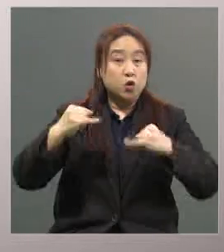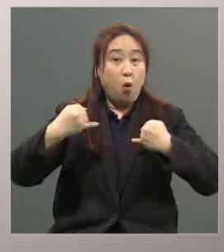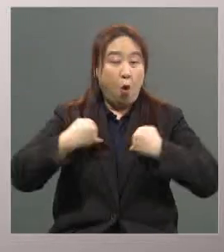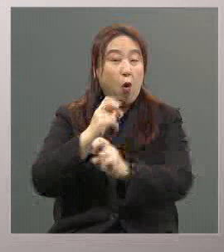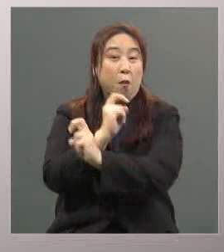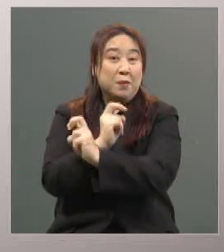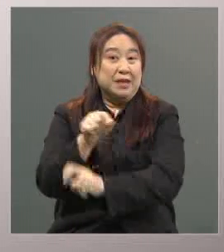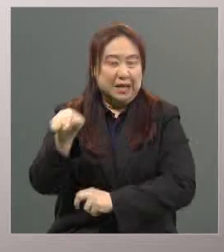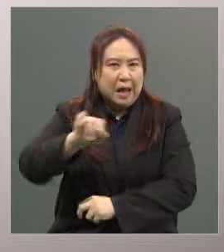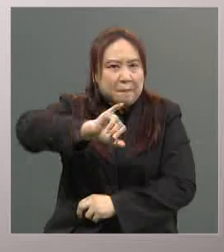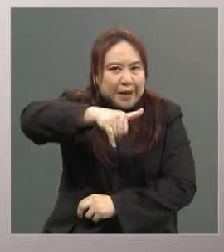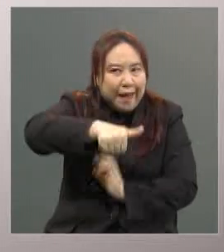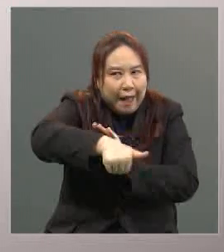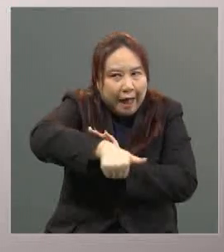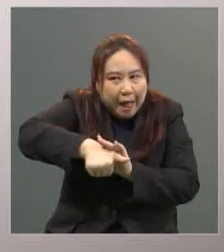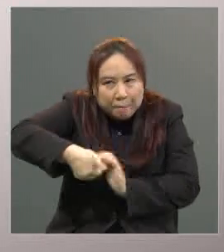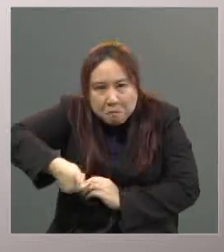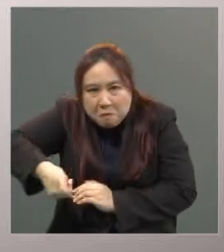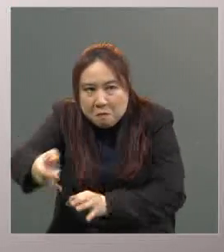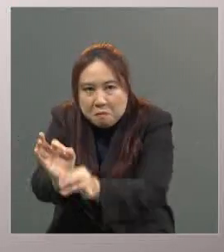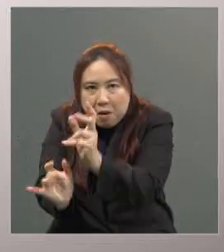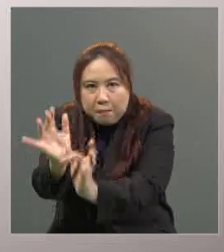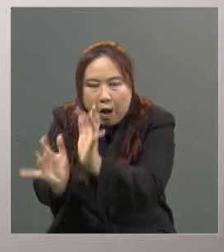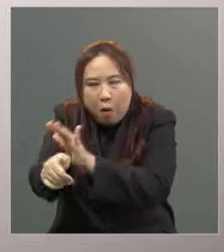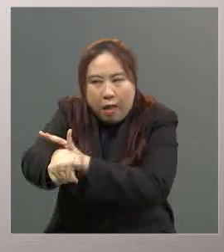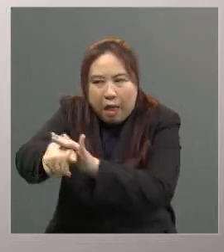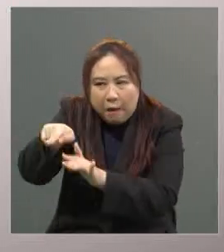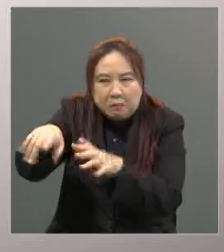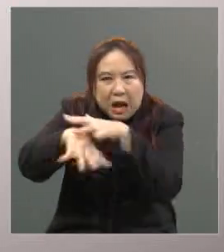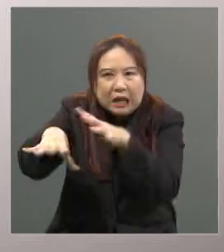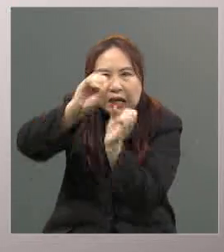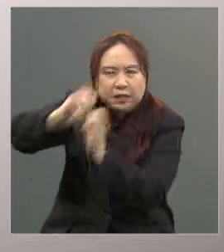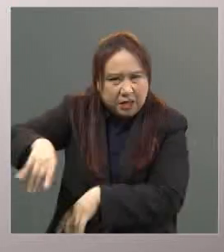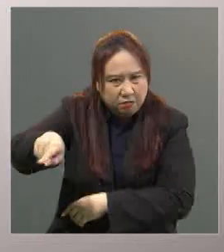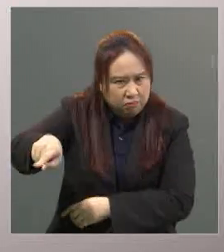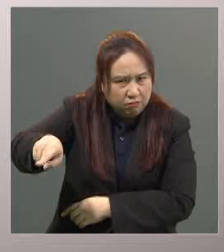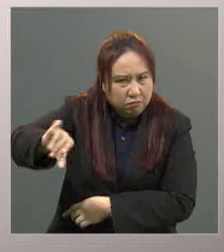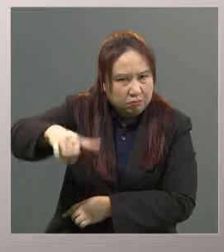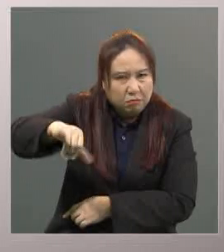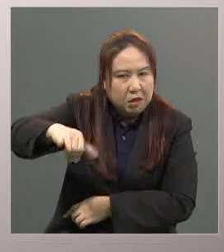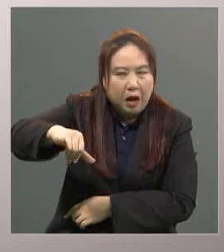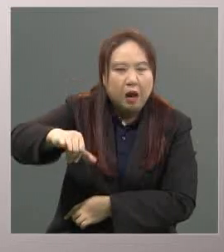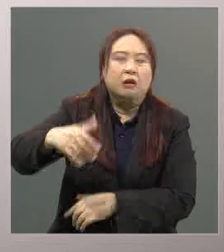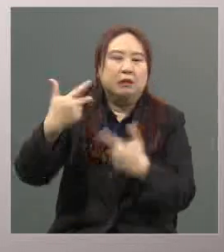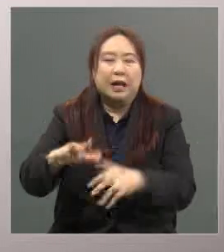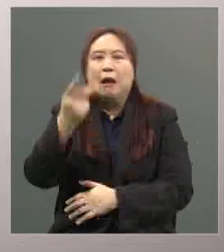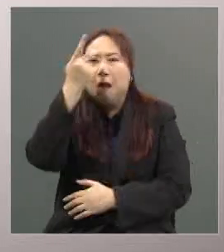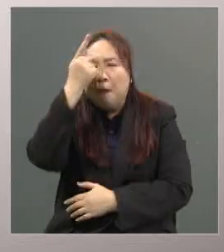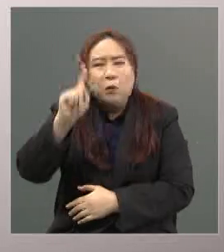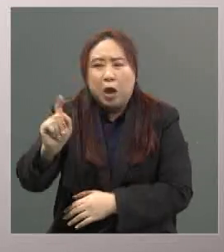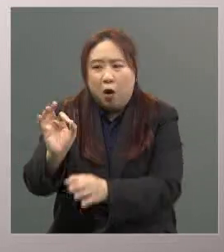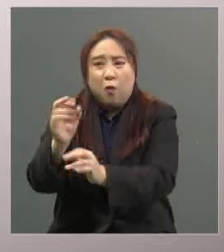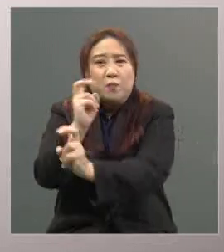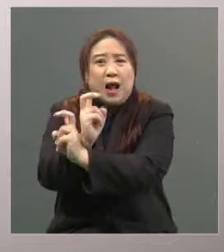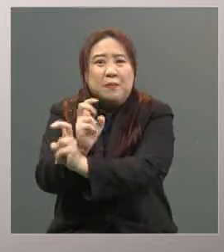แอบให้ใครมาลักรอบเผาเพื่อทำลายหลักฐานหรือไม่อันนี้ก็เป็นหนึ่งในข้อสงสัยแต่ประเด็นก็คือว่าพอสารเคมีเหล่านี้มันถูกไฟไหม้